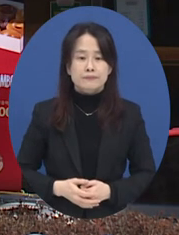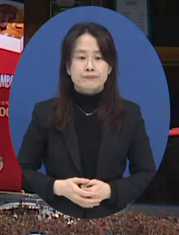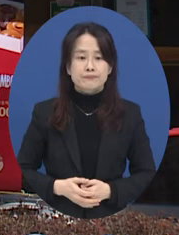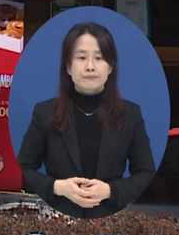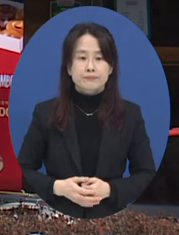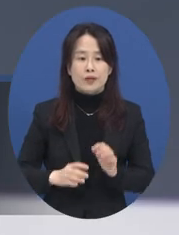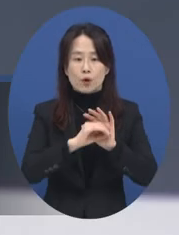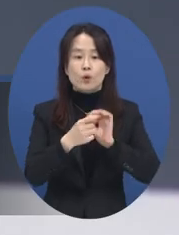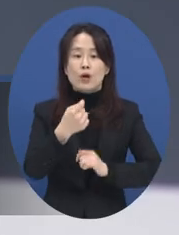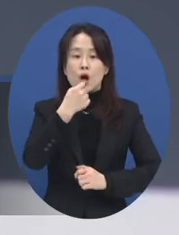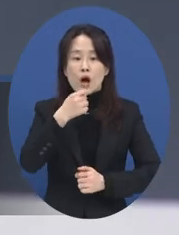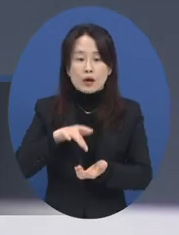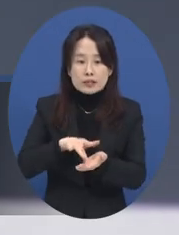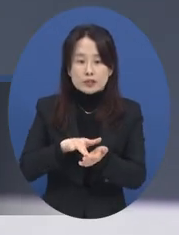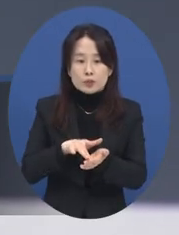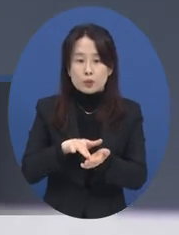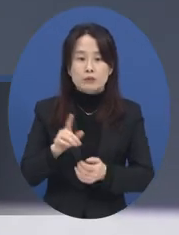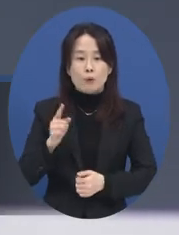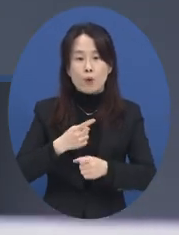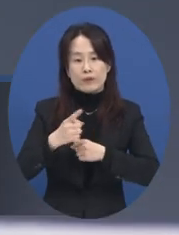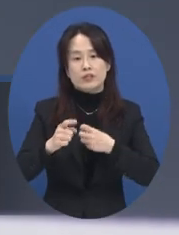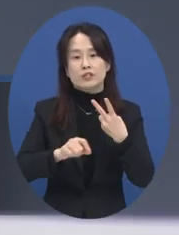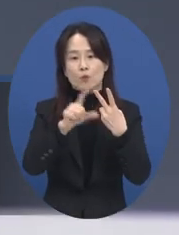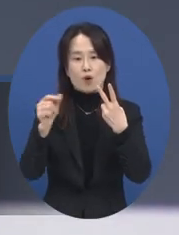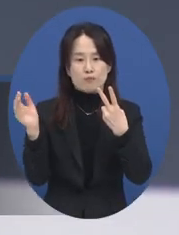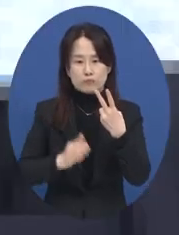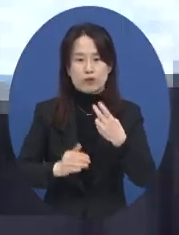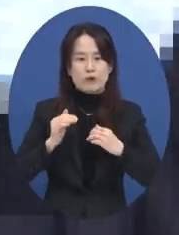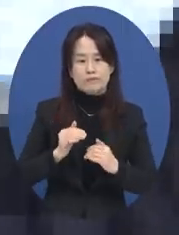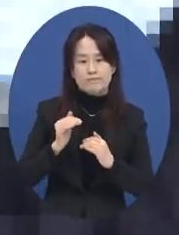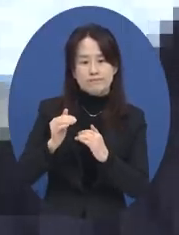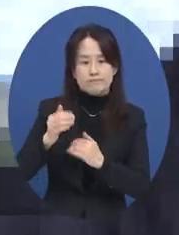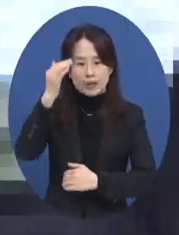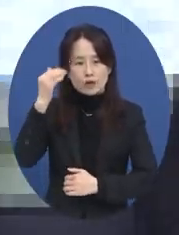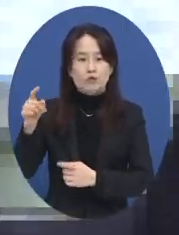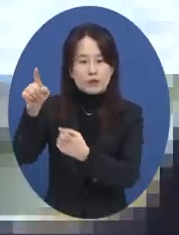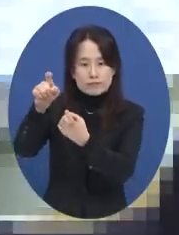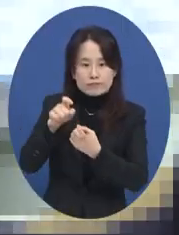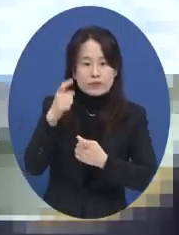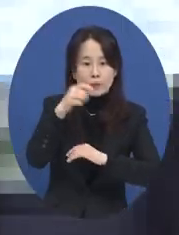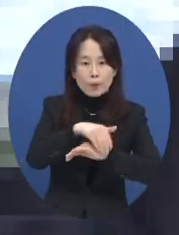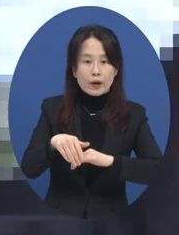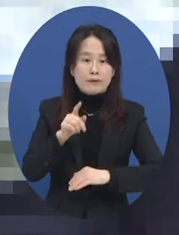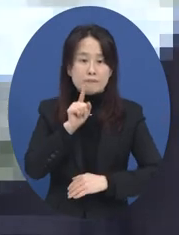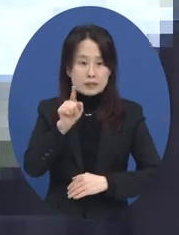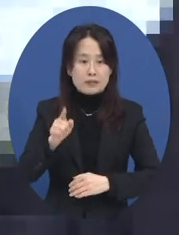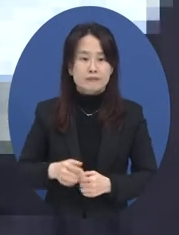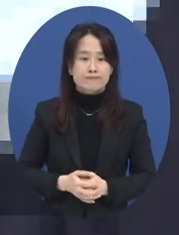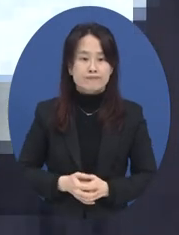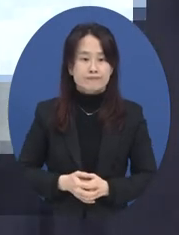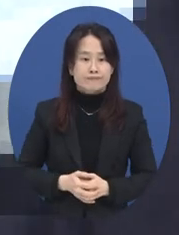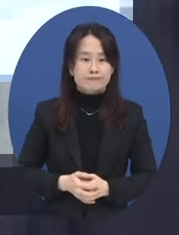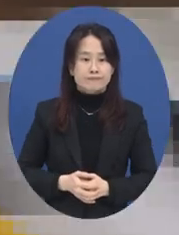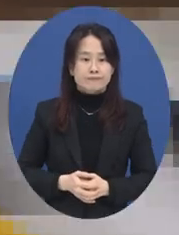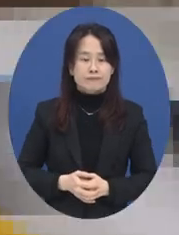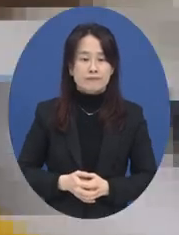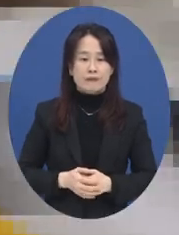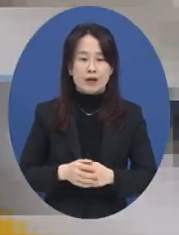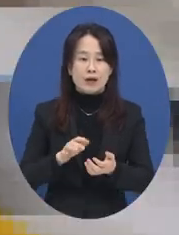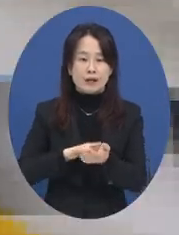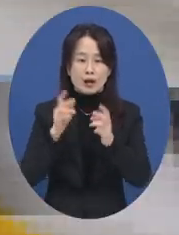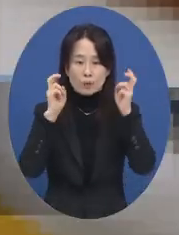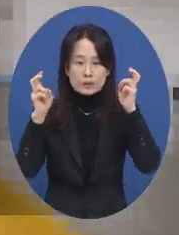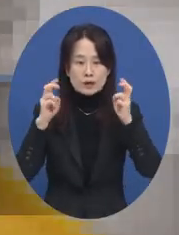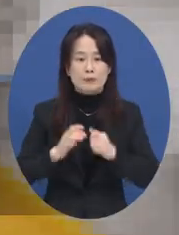코론 알고 경구용 치료제 는 내년 2월부터 단계적으로 국내에 도입될 예정이라고 밝혔습니다 다만 제약사 *